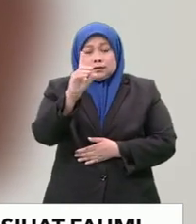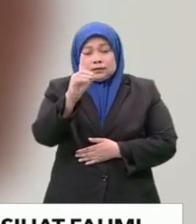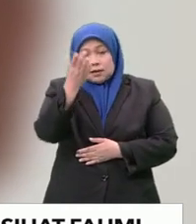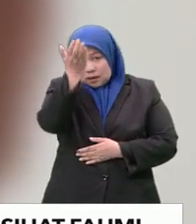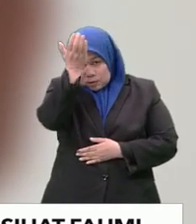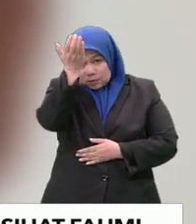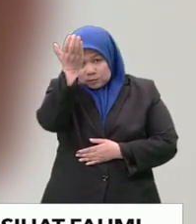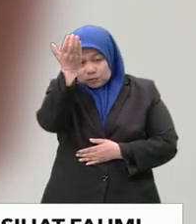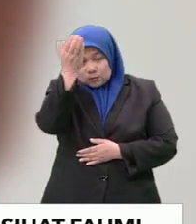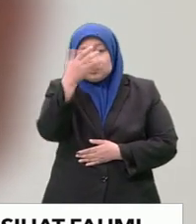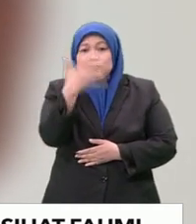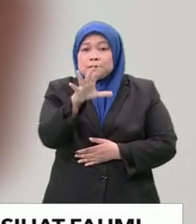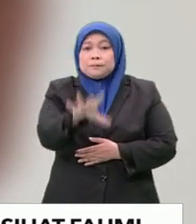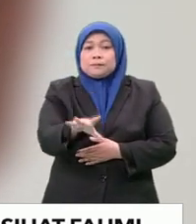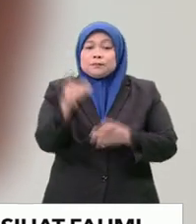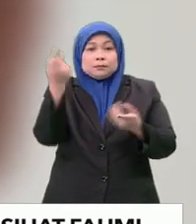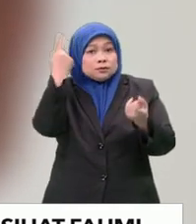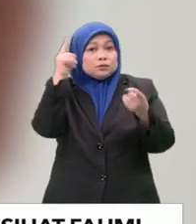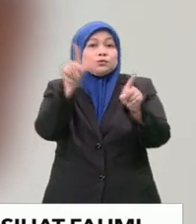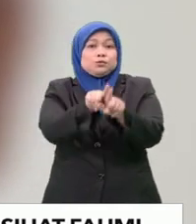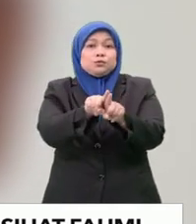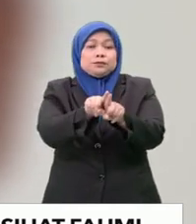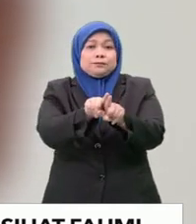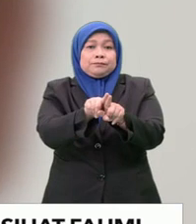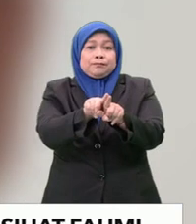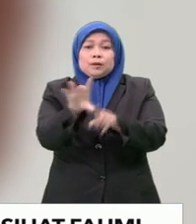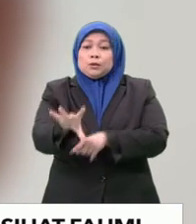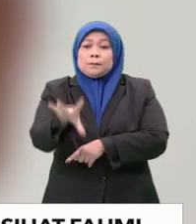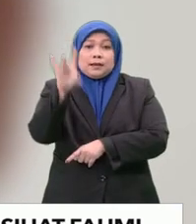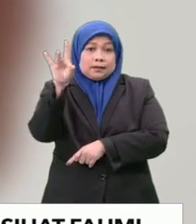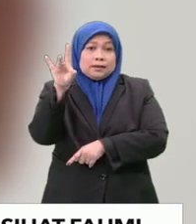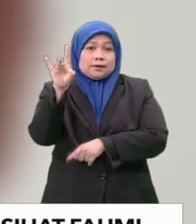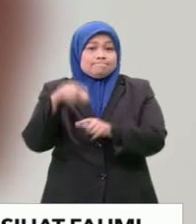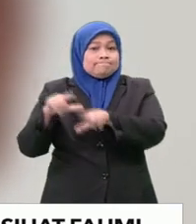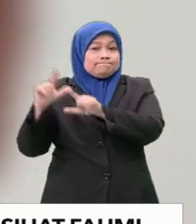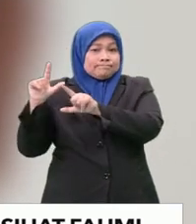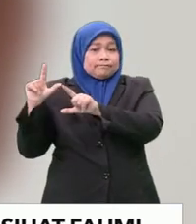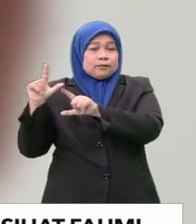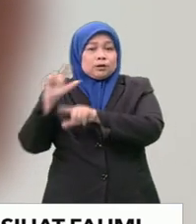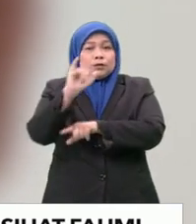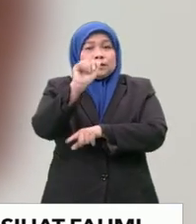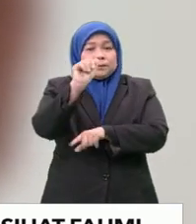di-Pertuan Agong telah memberi perkenan melantik